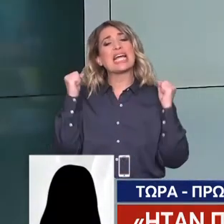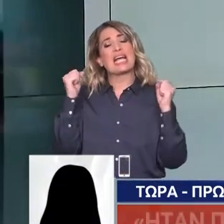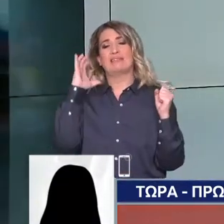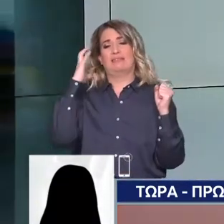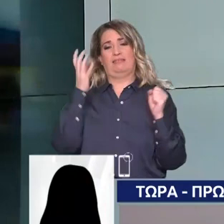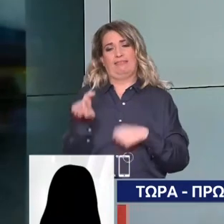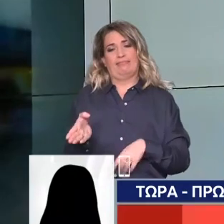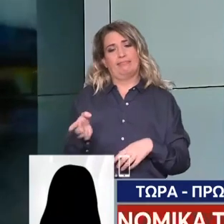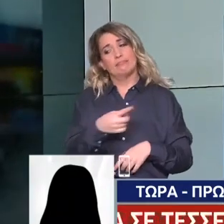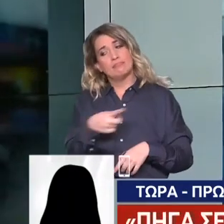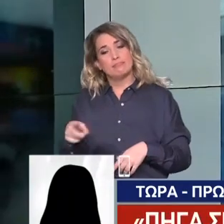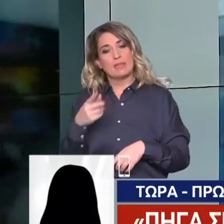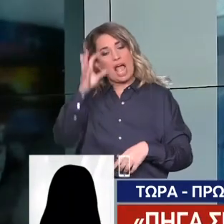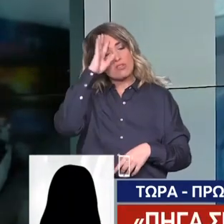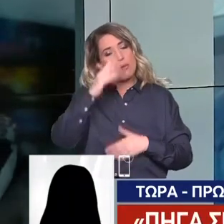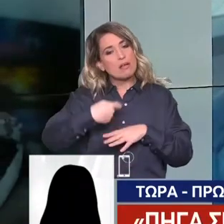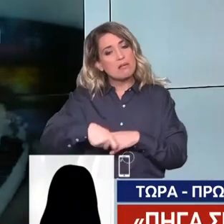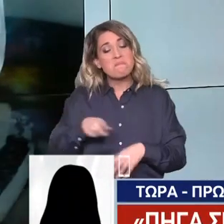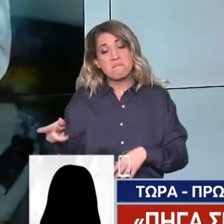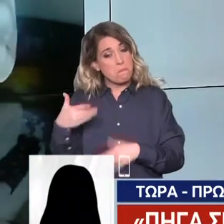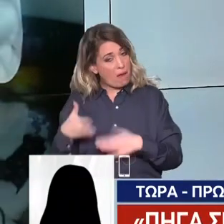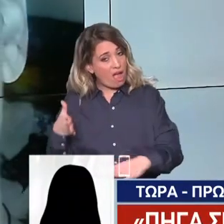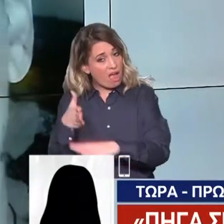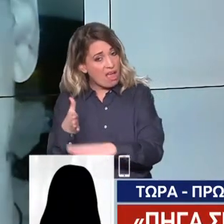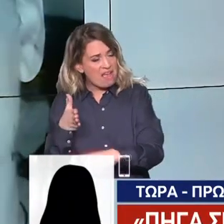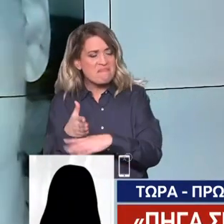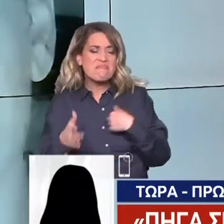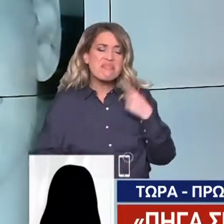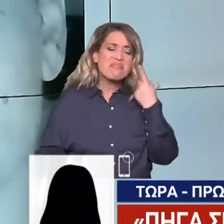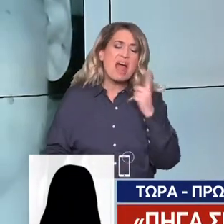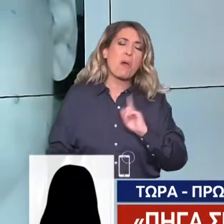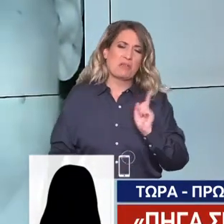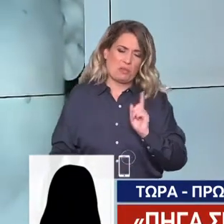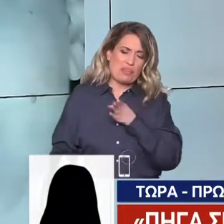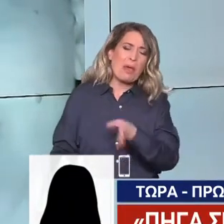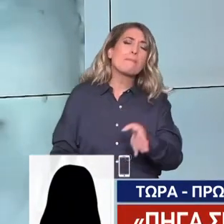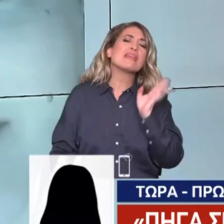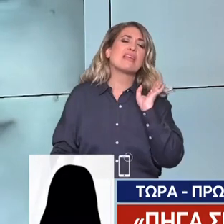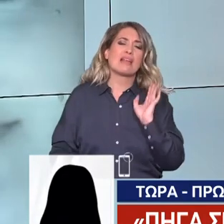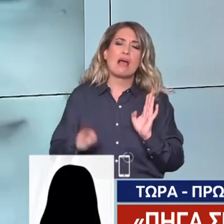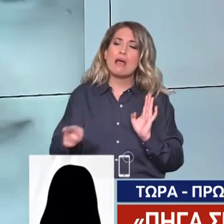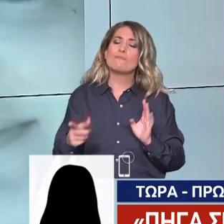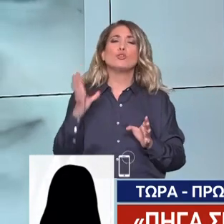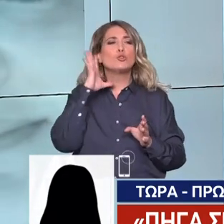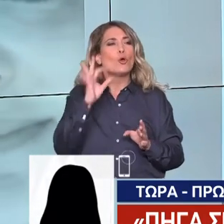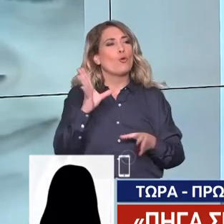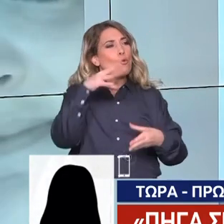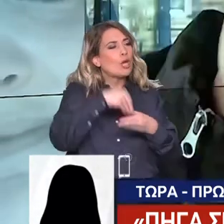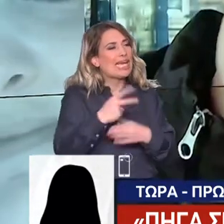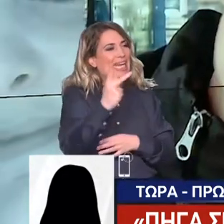Μάλιστα. Δεν ξέρω αν τα παρακολούθησε, που δεν το νομίζω, να ενταχθεί στην κοινωνία κάτι